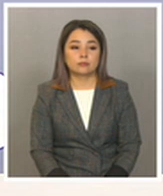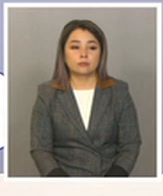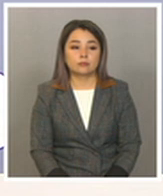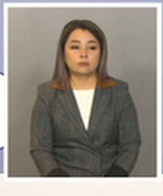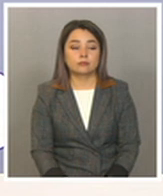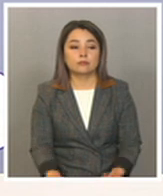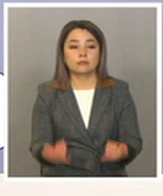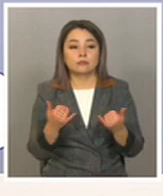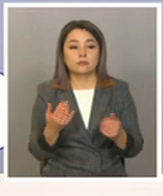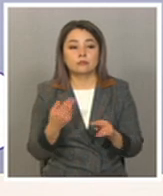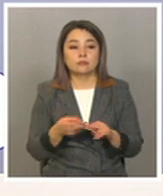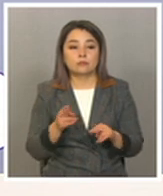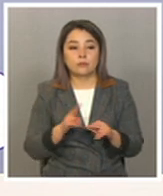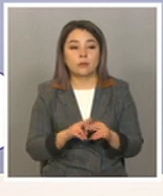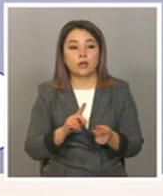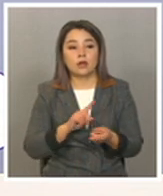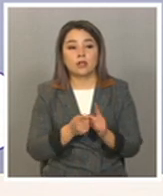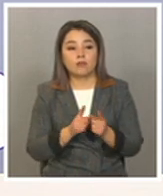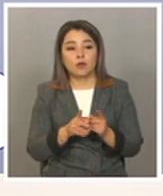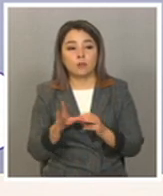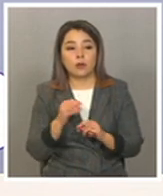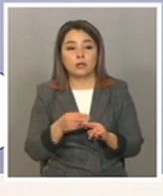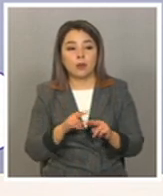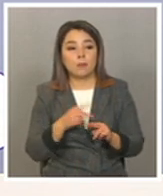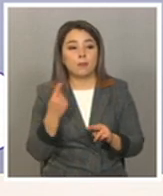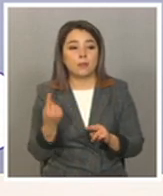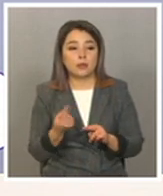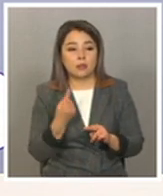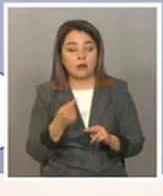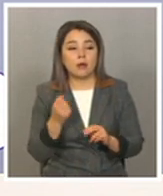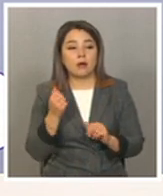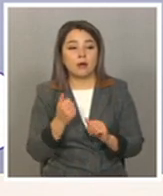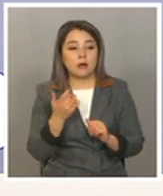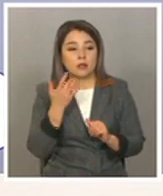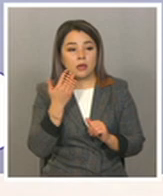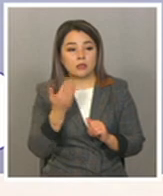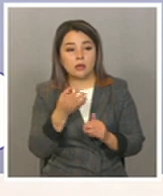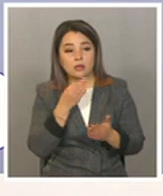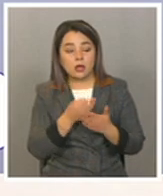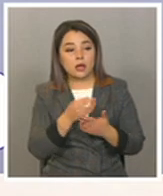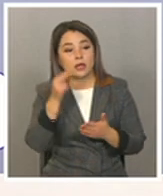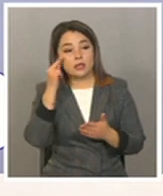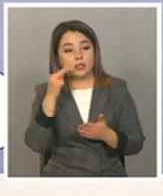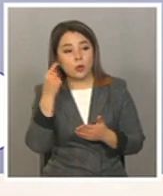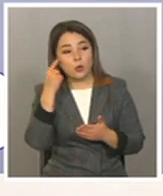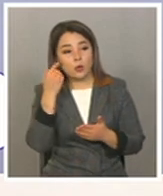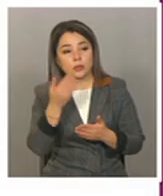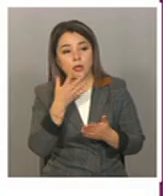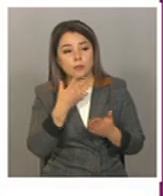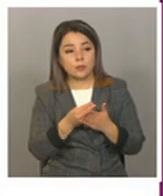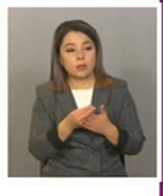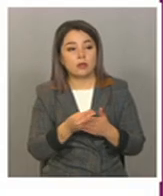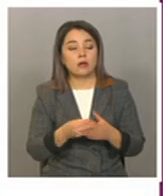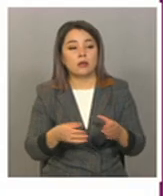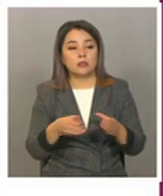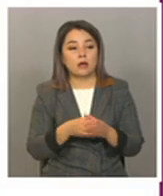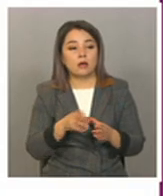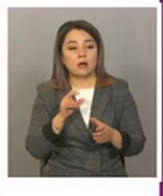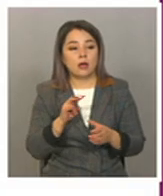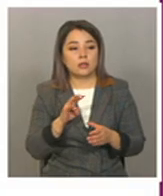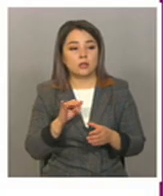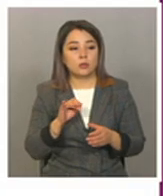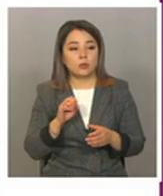Міне осындай реформаторлардың бірі әрі қытайлық ойшыл қайраткер Кан